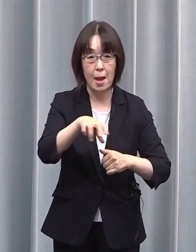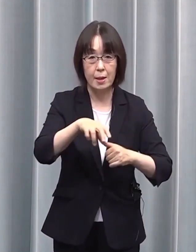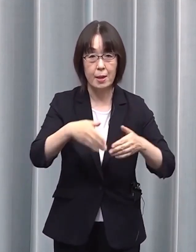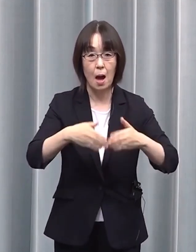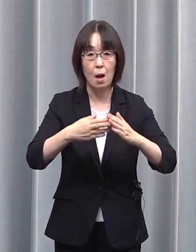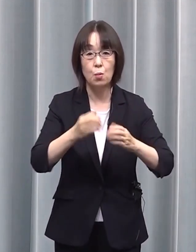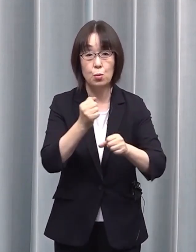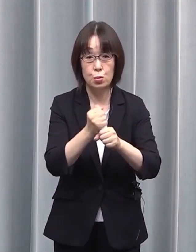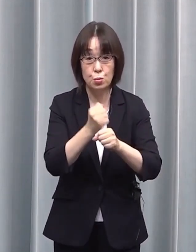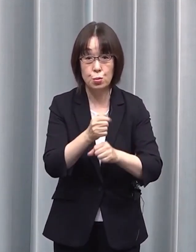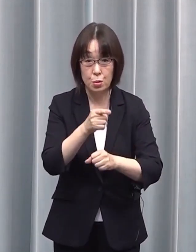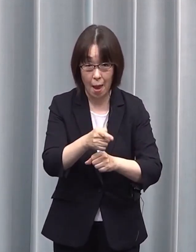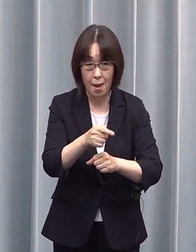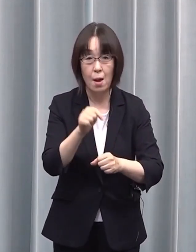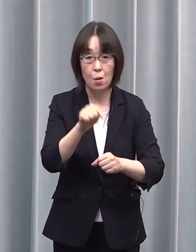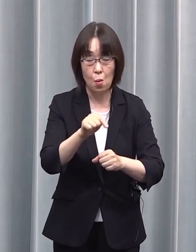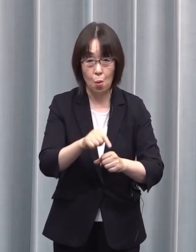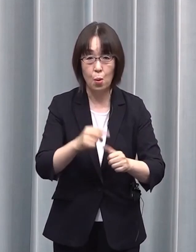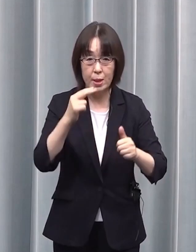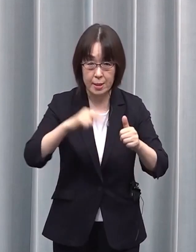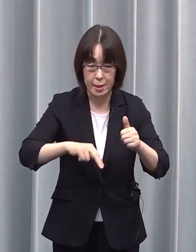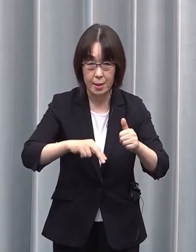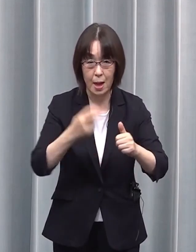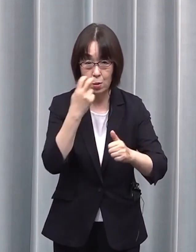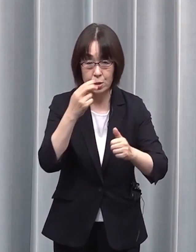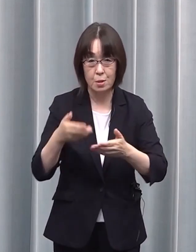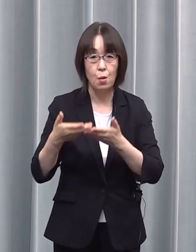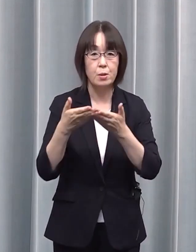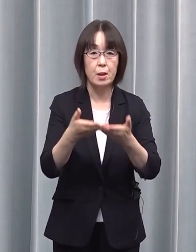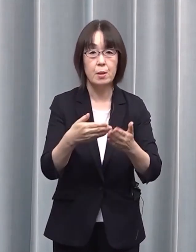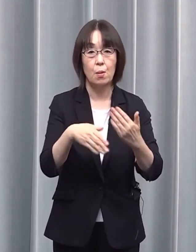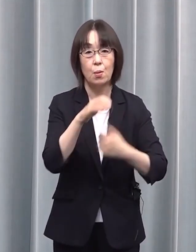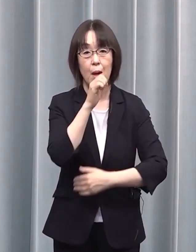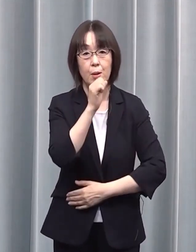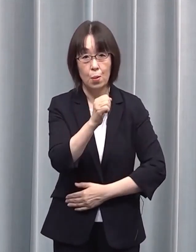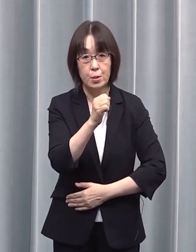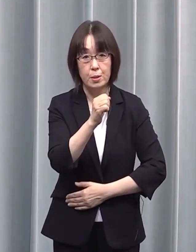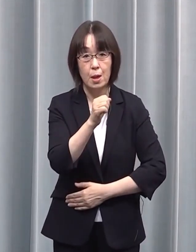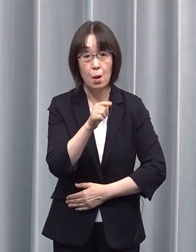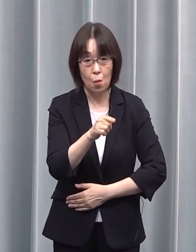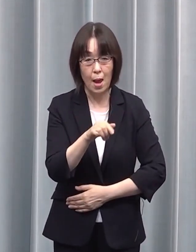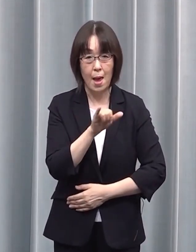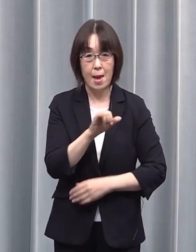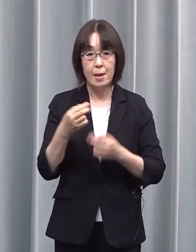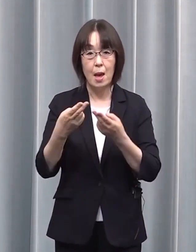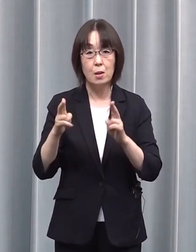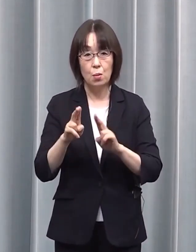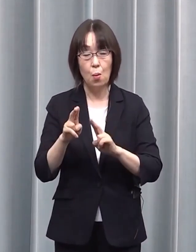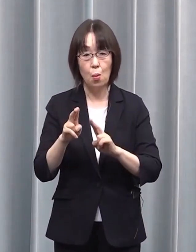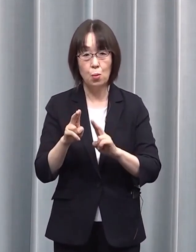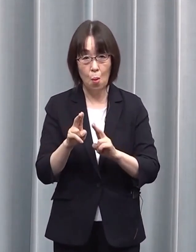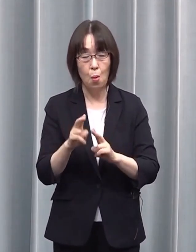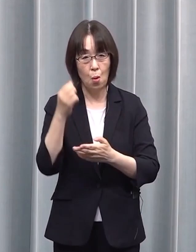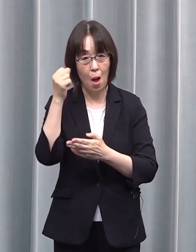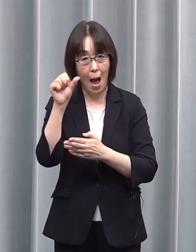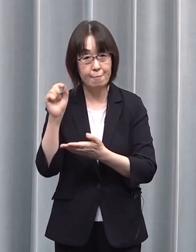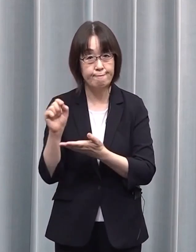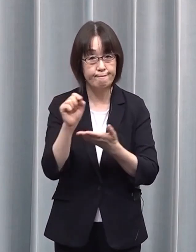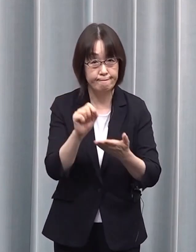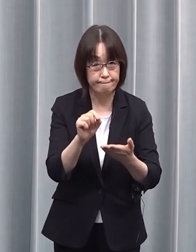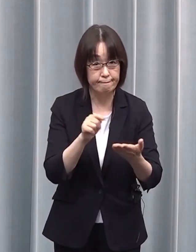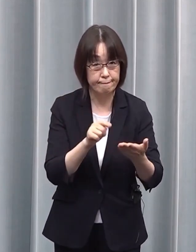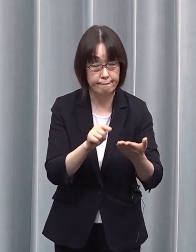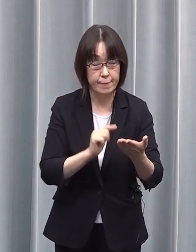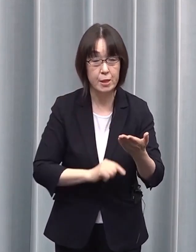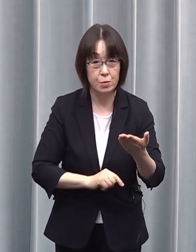でそこに難民認定の審査をさせた方が良いという、この野党が対案で出してきた法案ですね、この点